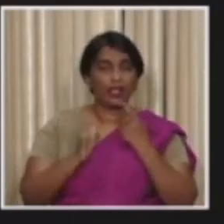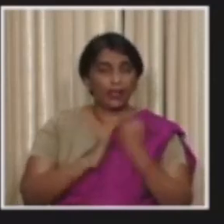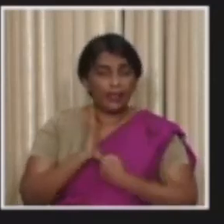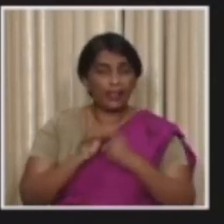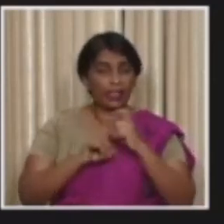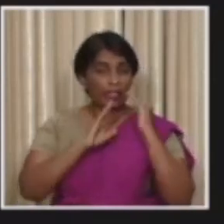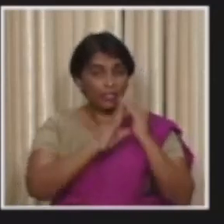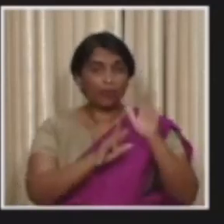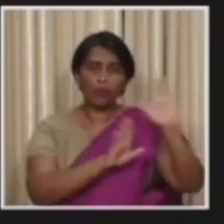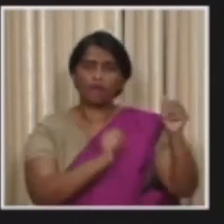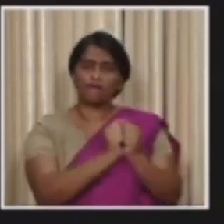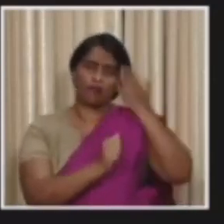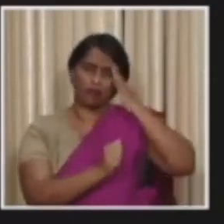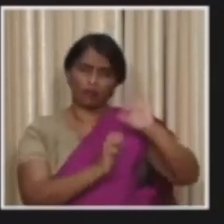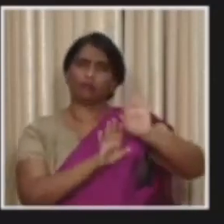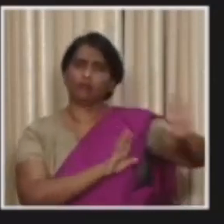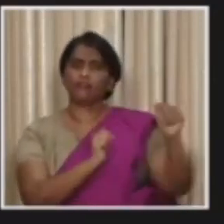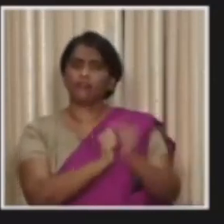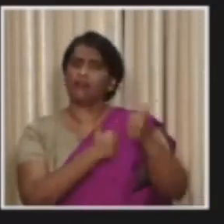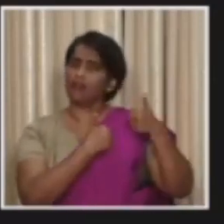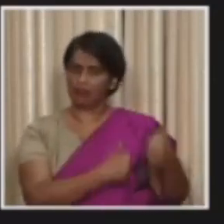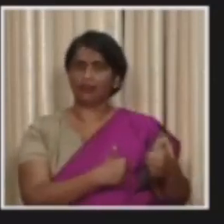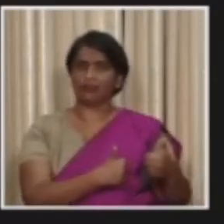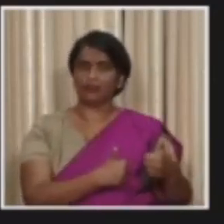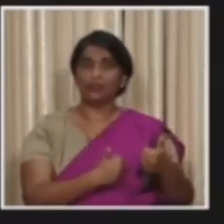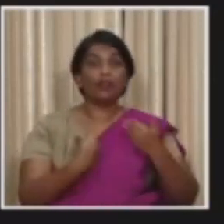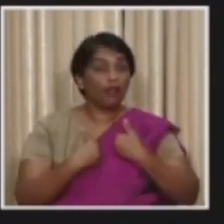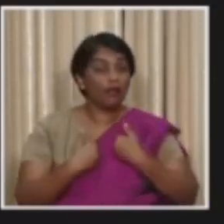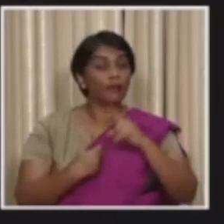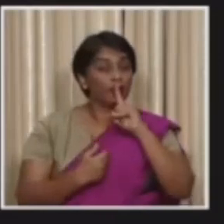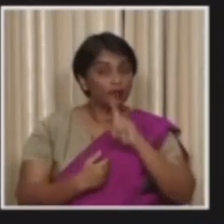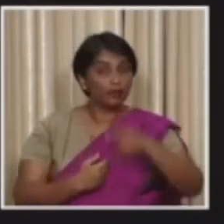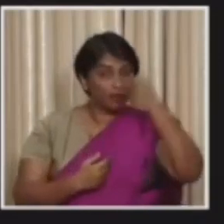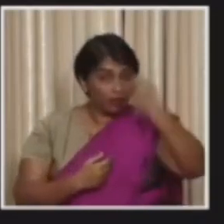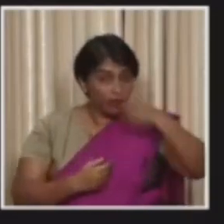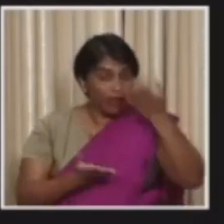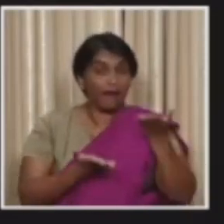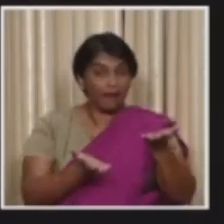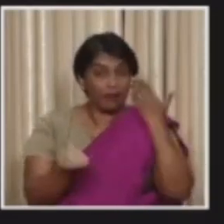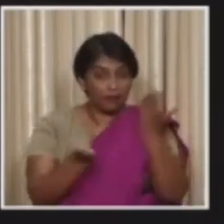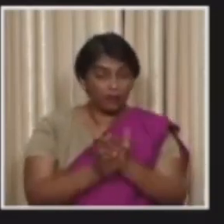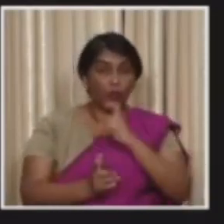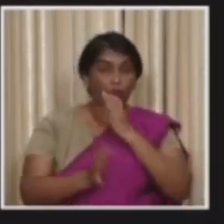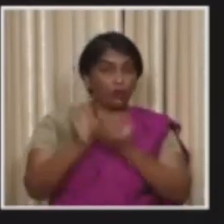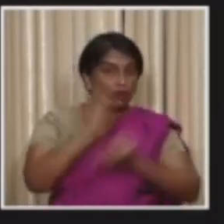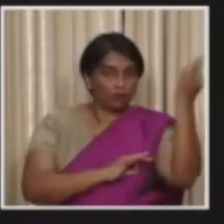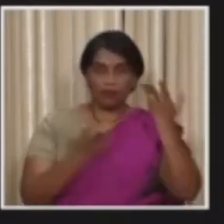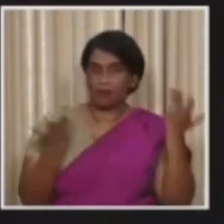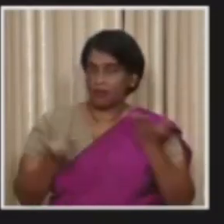දෙපාර්තමේන්තුවට උන්ගේ වැඩ ස්වාධීනව කරගෙන යන්න දුන්න නම් හරි. අපි කියන්නේ සාක්ෂි තියෙනකොට නඩු නොදා ඉන්නත්